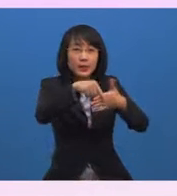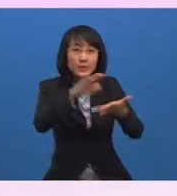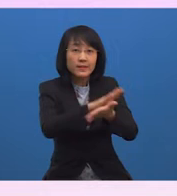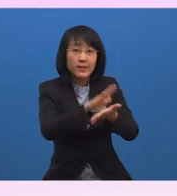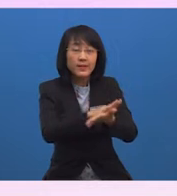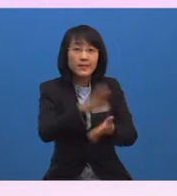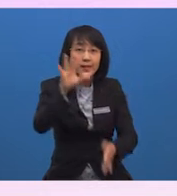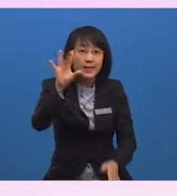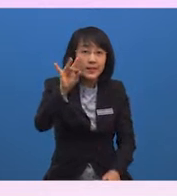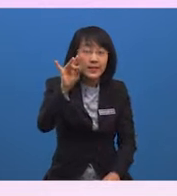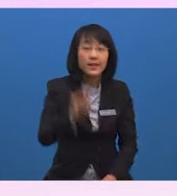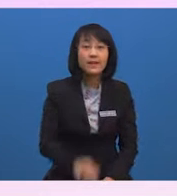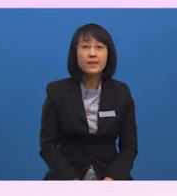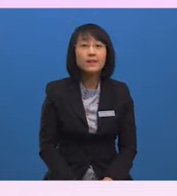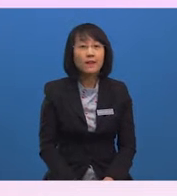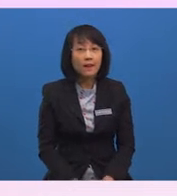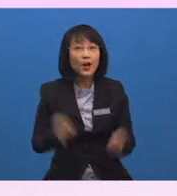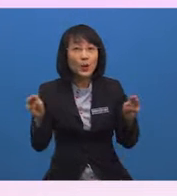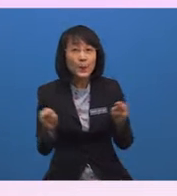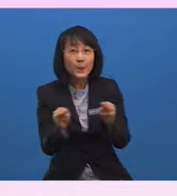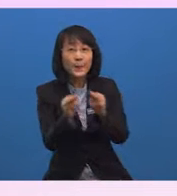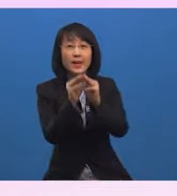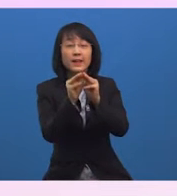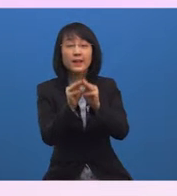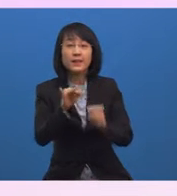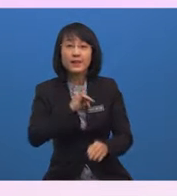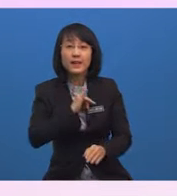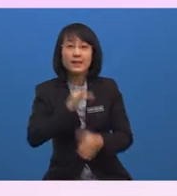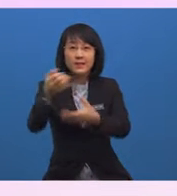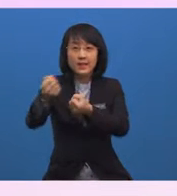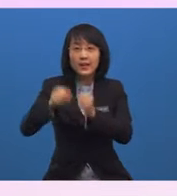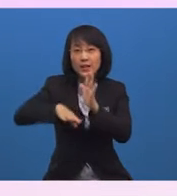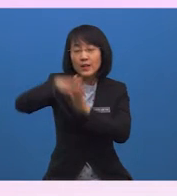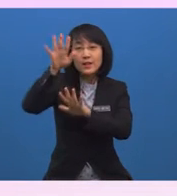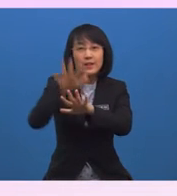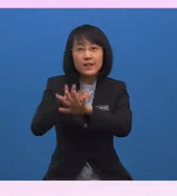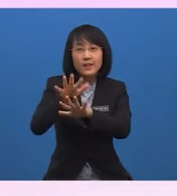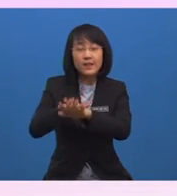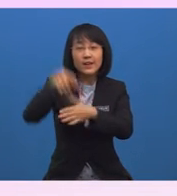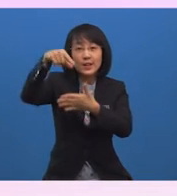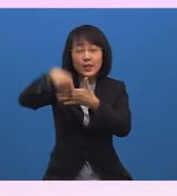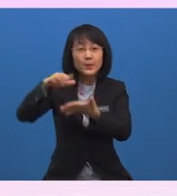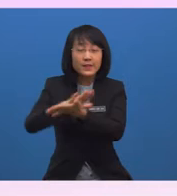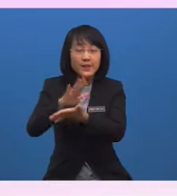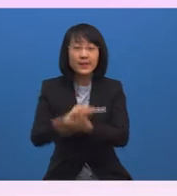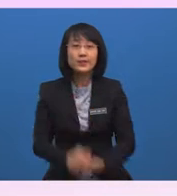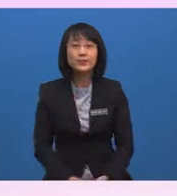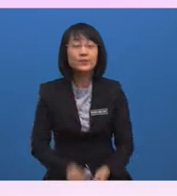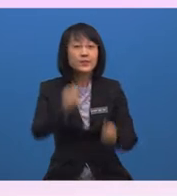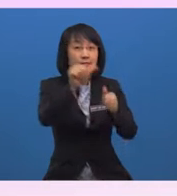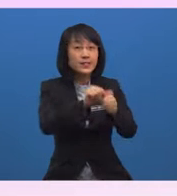Ah, magnet saya menarik lebih banyak klip kertas. Murid-murid, setiap magnet